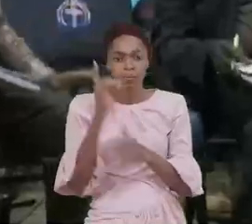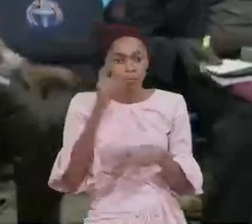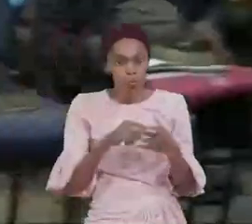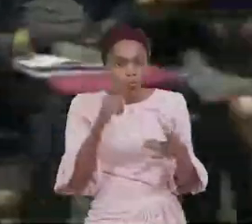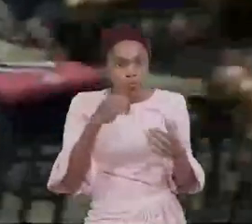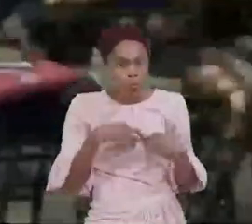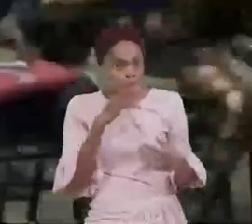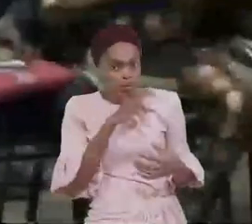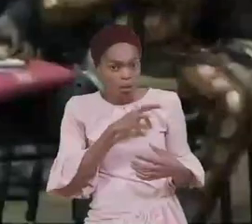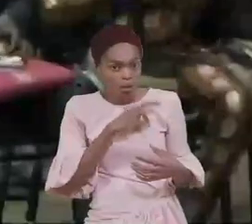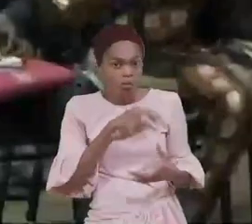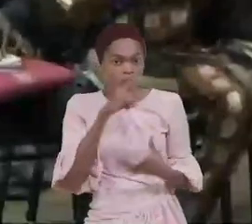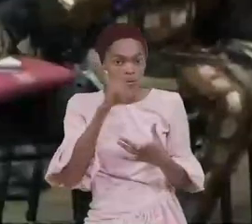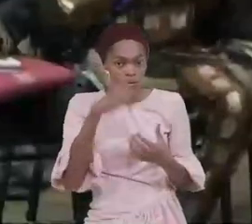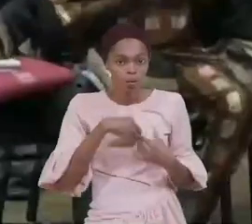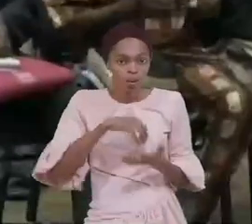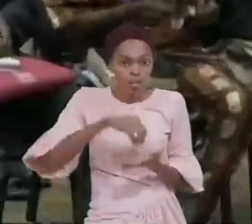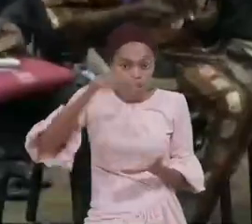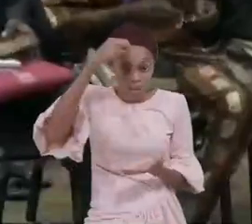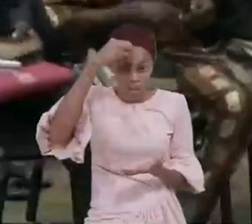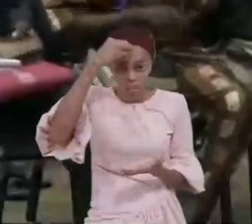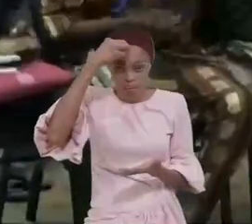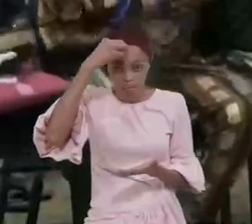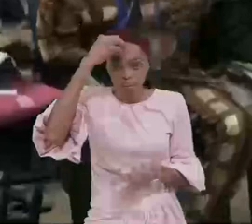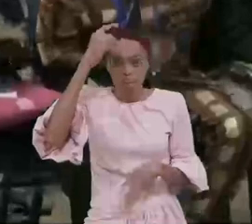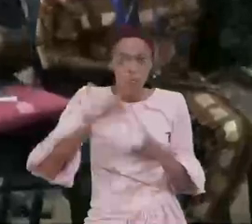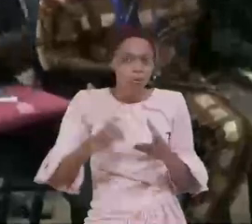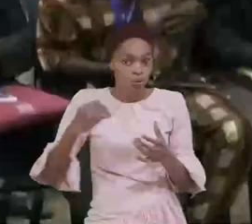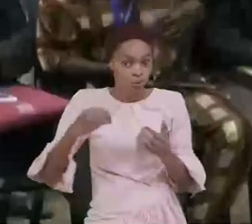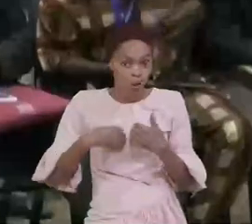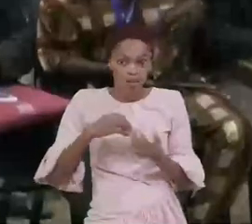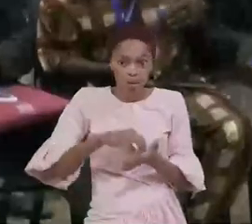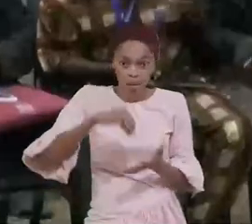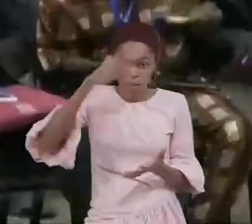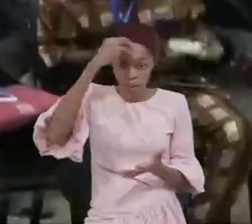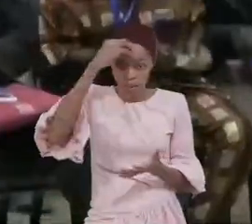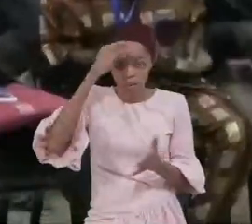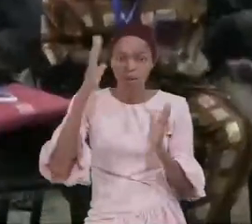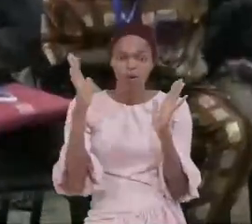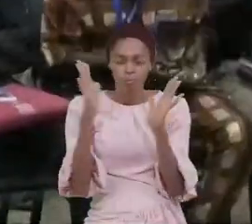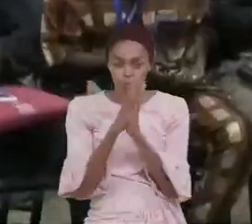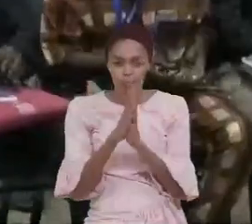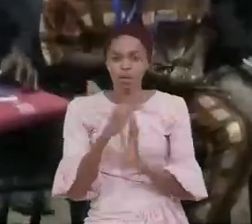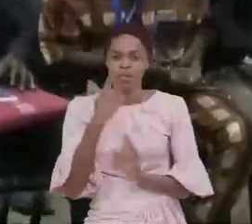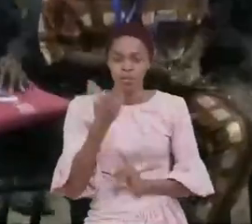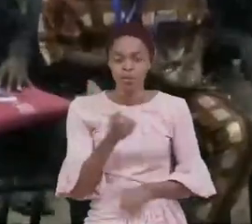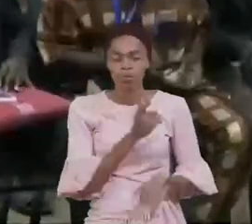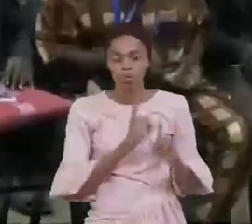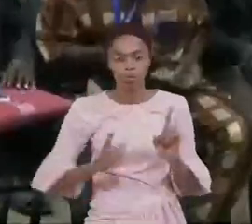apportons ce que nous avons entendu, ce que nous avons appris au Seigneur dans la